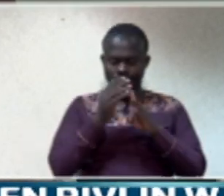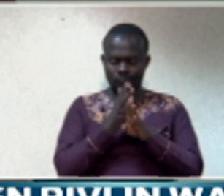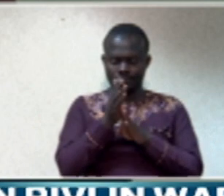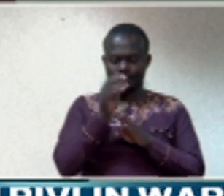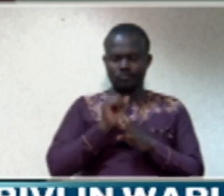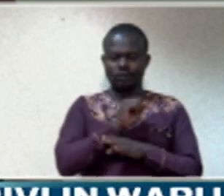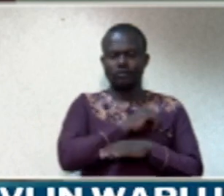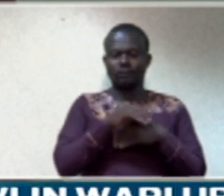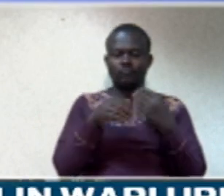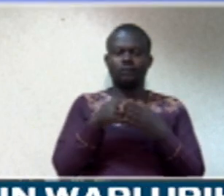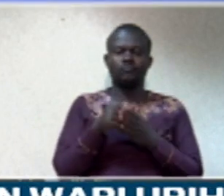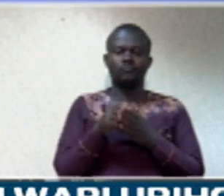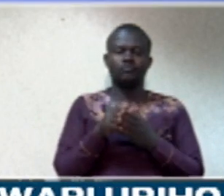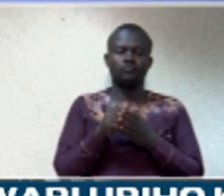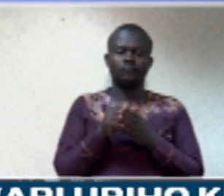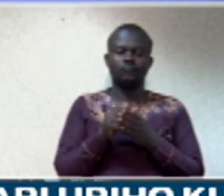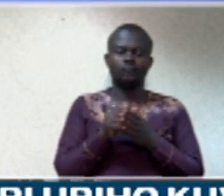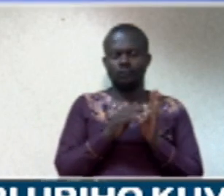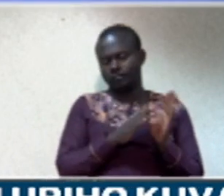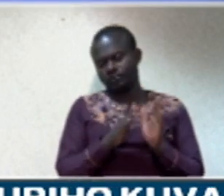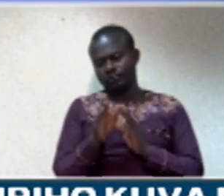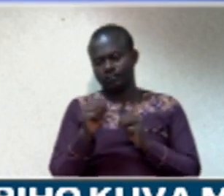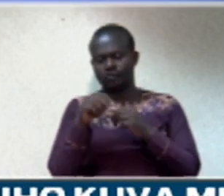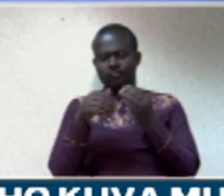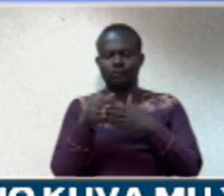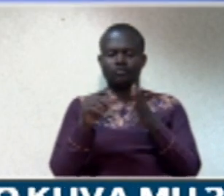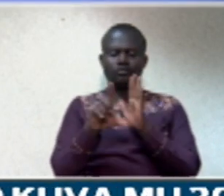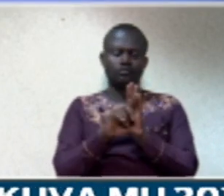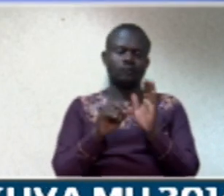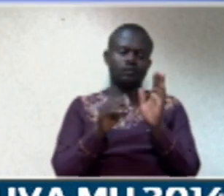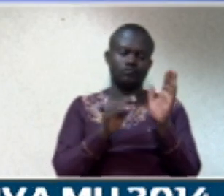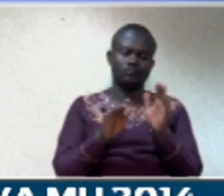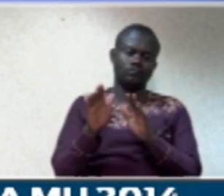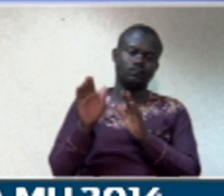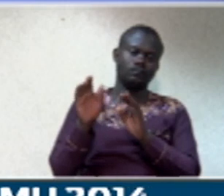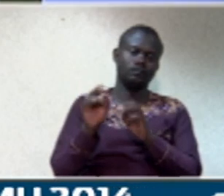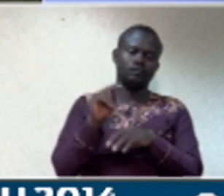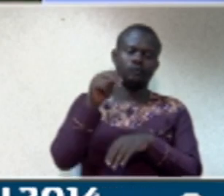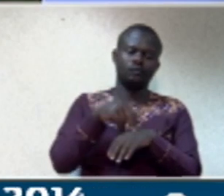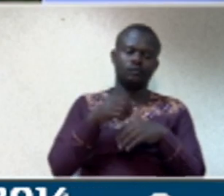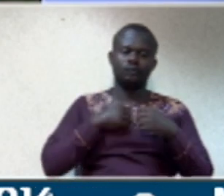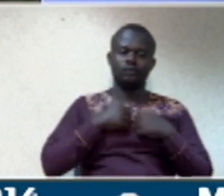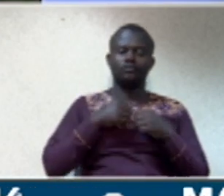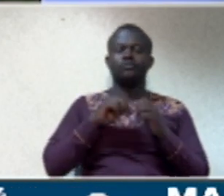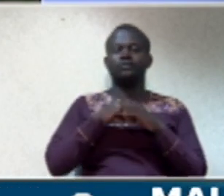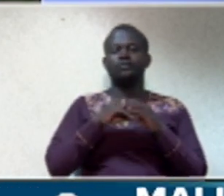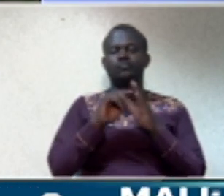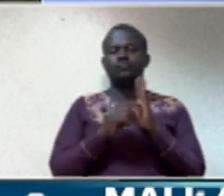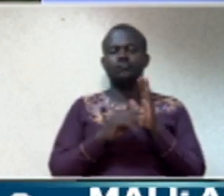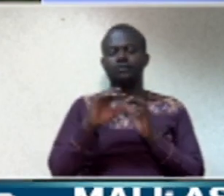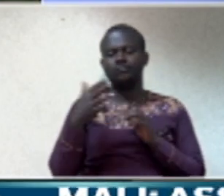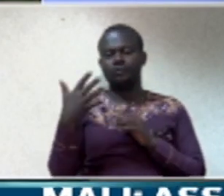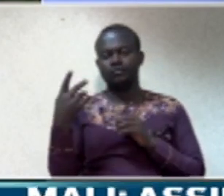Sena butemewe n'umutwe w'abadepite kuri iri tegeko. Iri tegeko ngenga rigenga ubwenegihugu nyarwanda rigizwe n'ingingo 56 zivuga ku